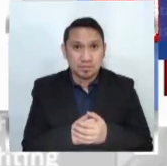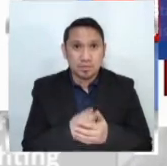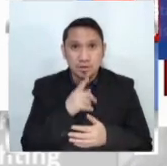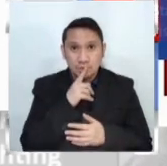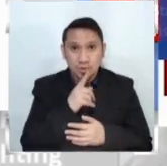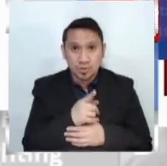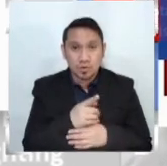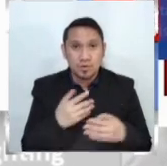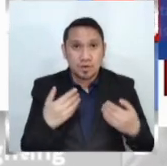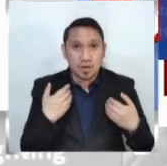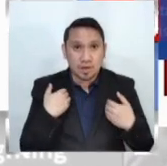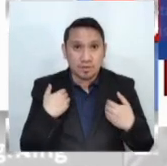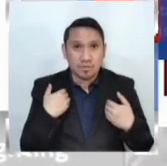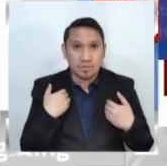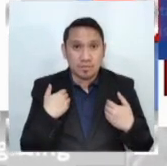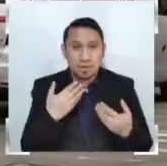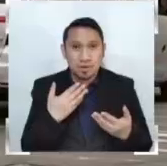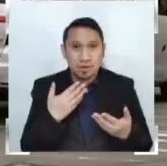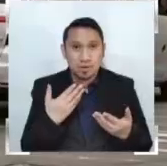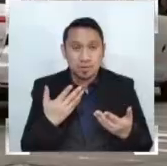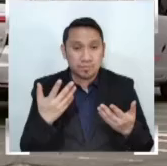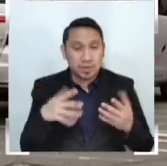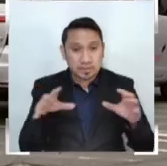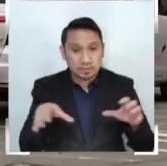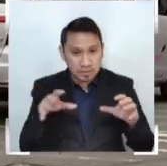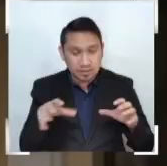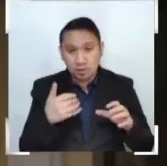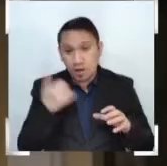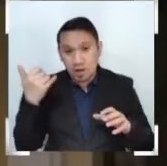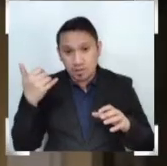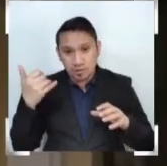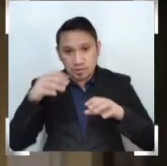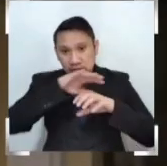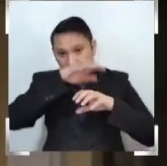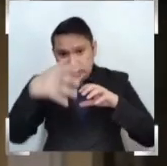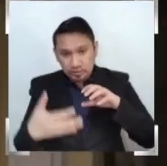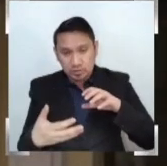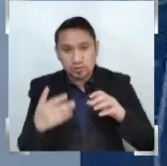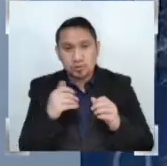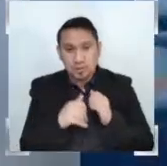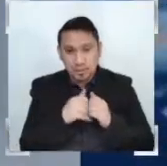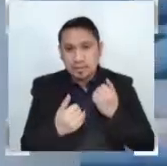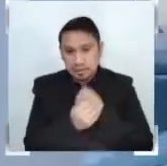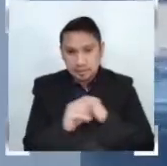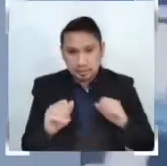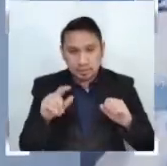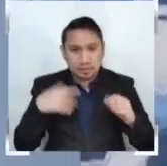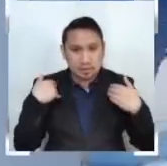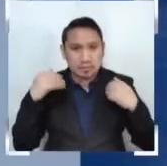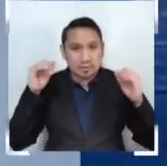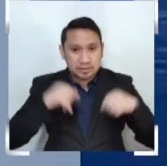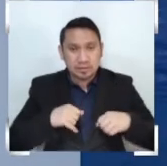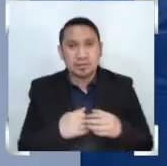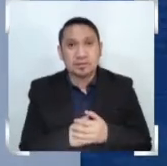sustainable conduct of outer space activity. Nasa pangangalaga ng Philippine Coast Guard ang mga nakuhang rocket debris, pero hindi pa raw malinaw